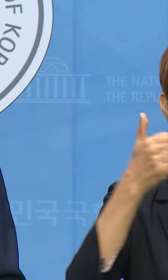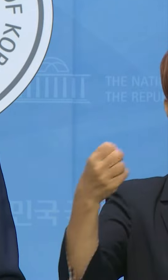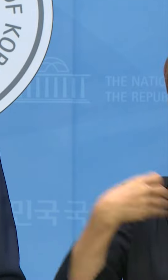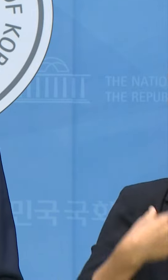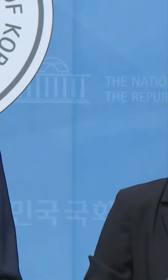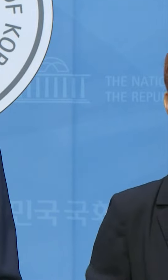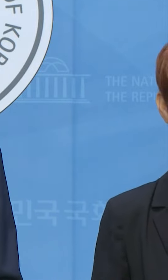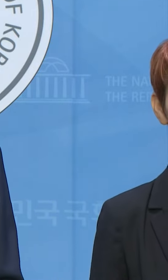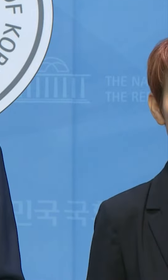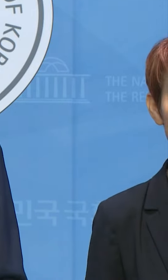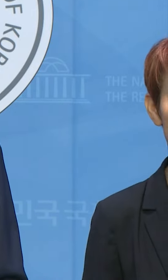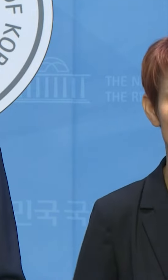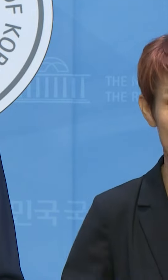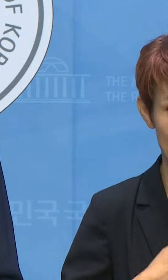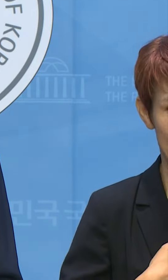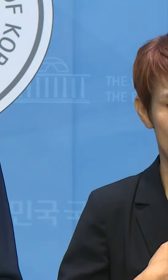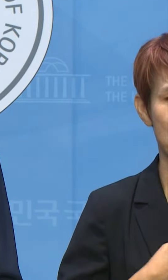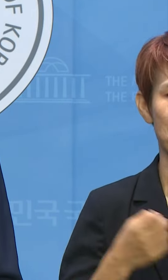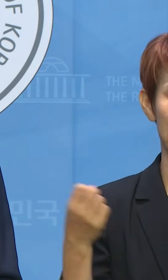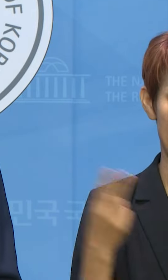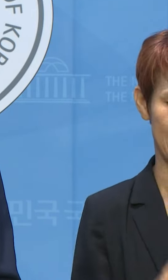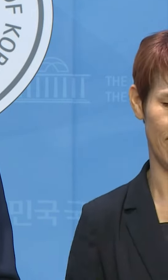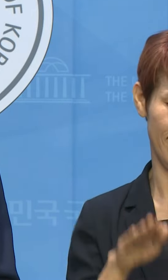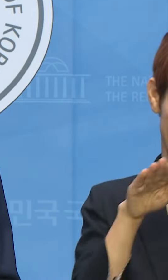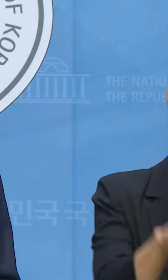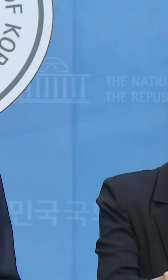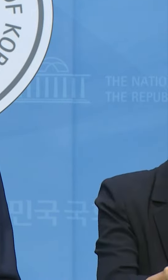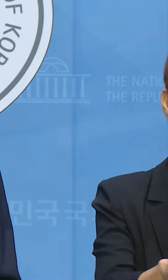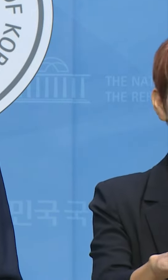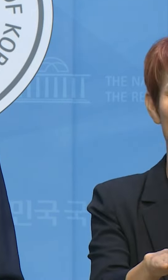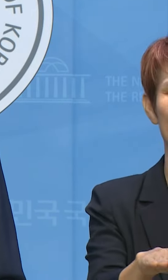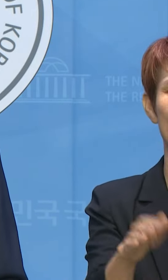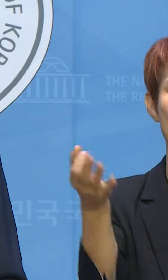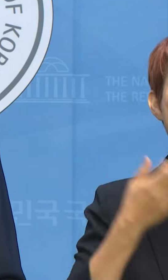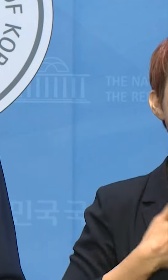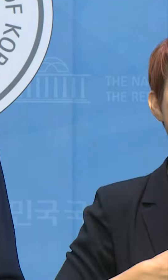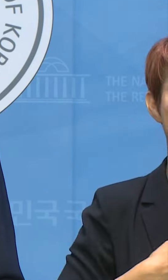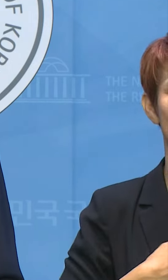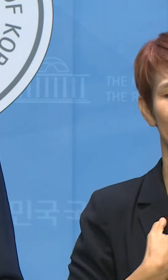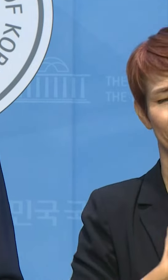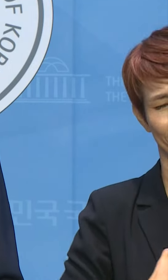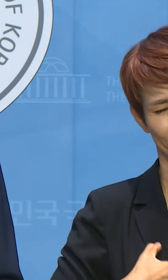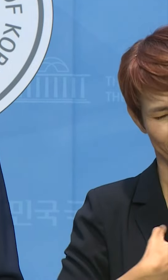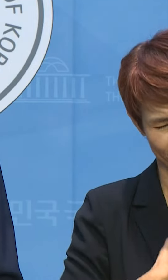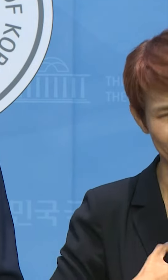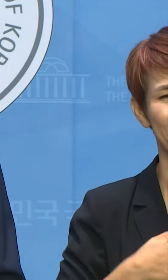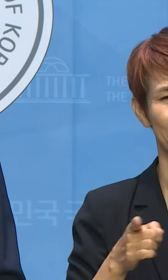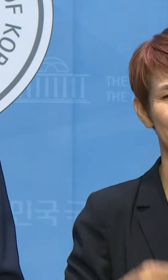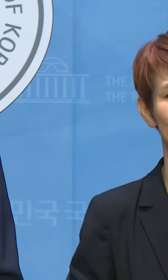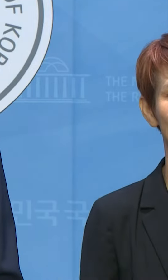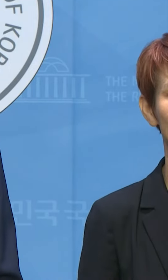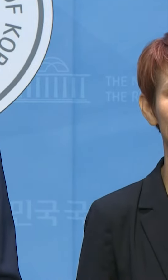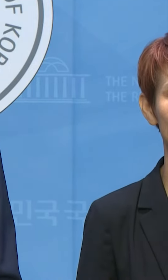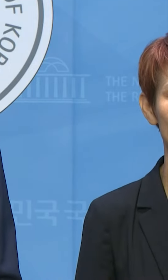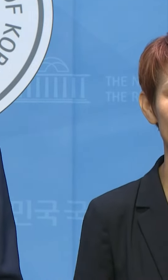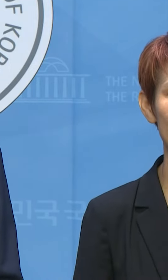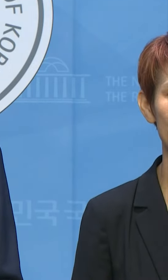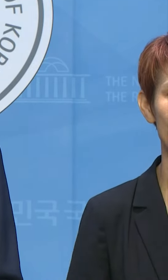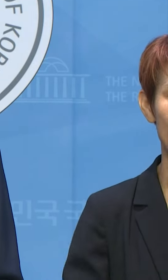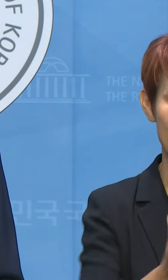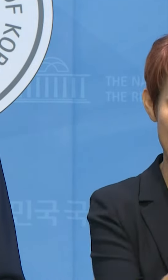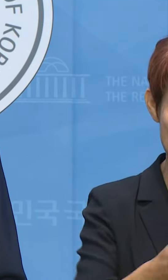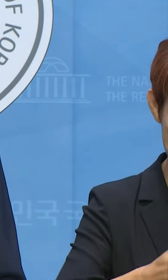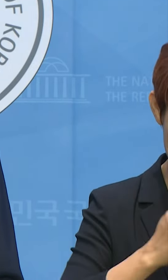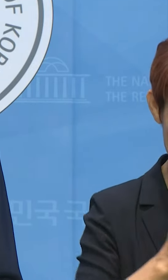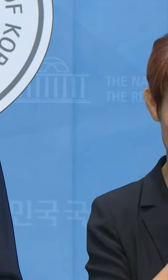나서라 제가 다시 백척간두에 서려 한다는 것을 알았기에 걱정한 것입니다 창당 작업에